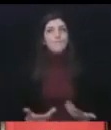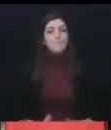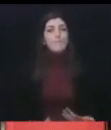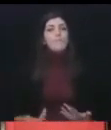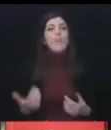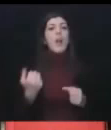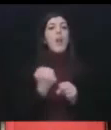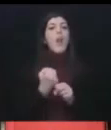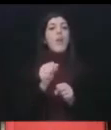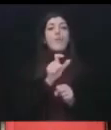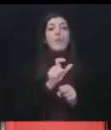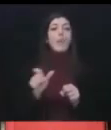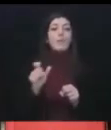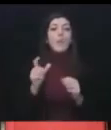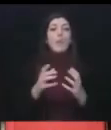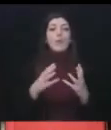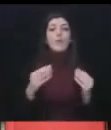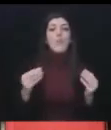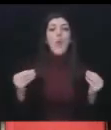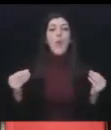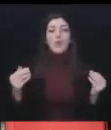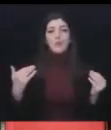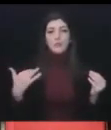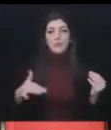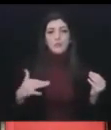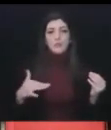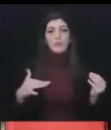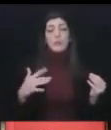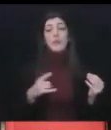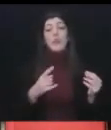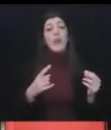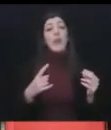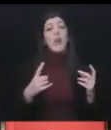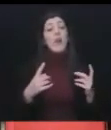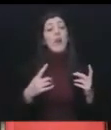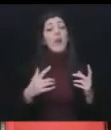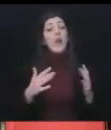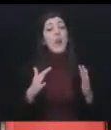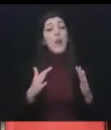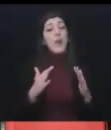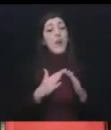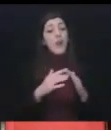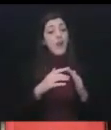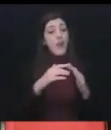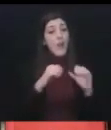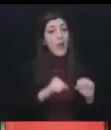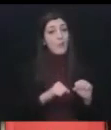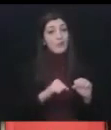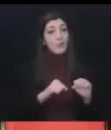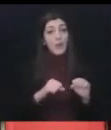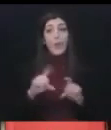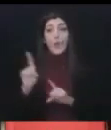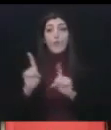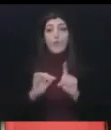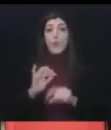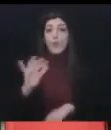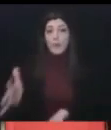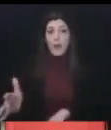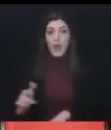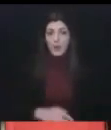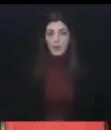Molti lavoratori abitano fuori Milano e si trovano ad